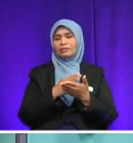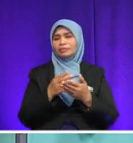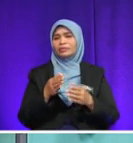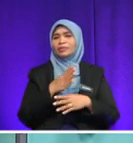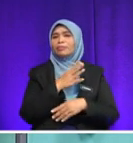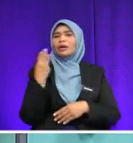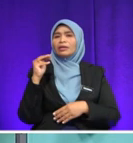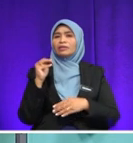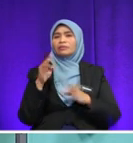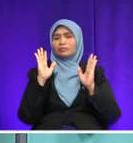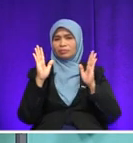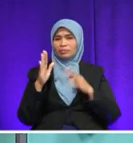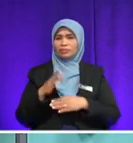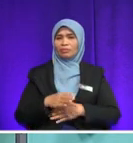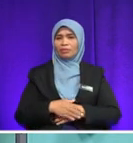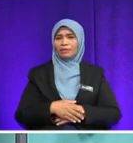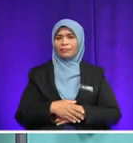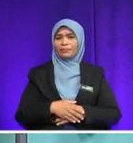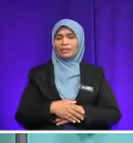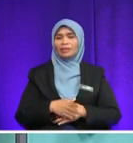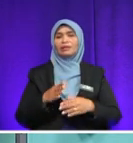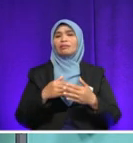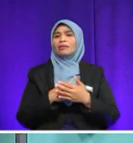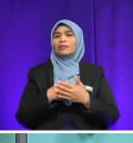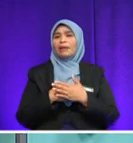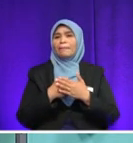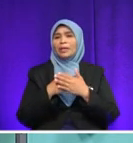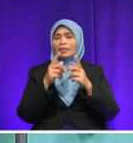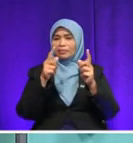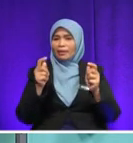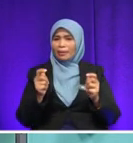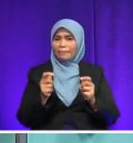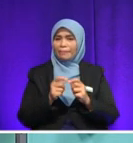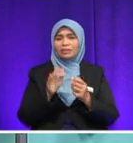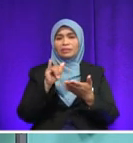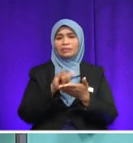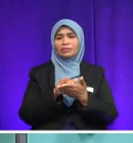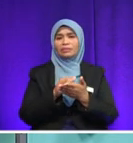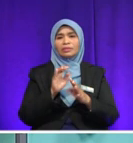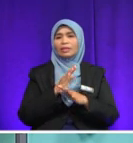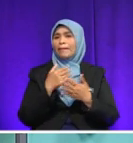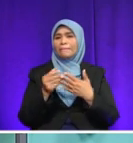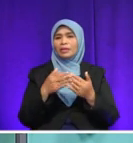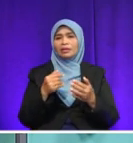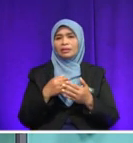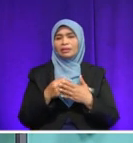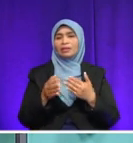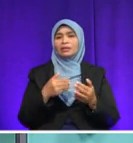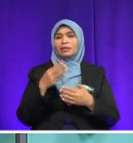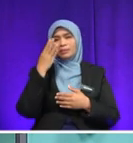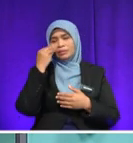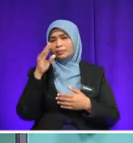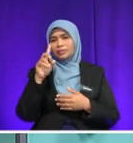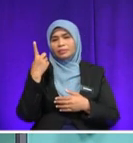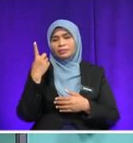dan tidak perlu masuknya saya betul masalah sampai mereka semuanya itu semua ambil wudhu yang biasa dikasih itu biarkan saja Kemudian salat